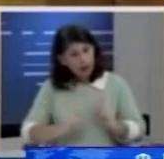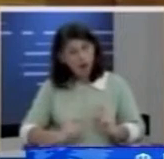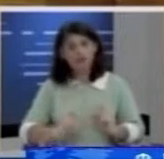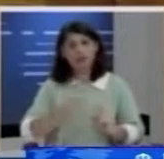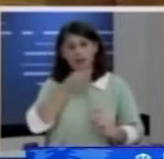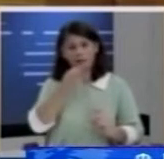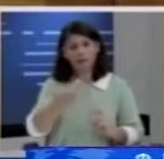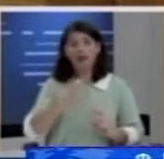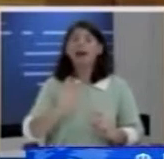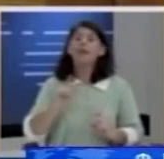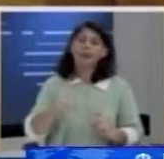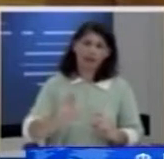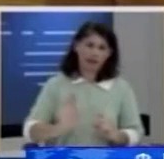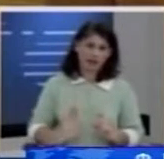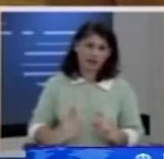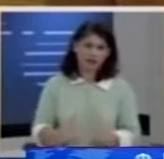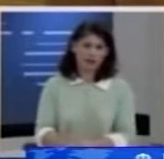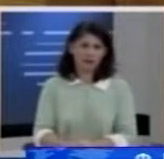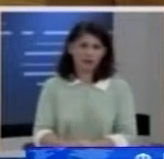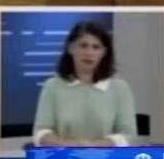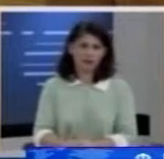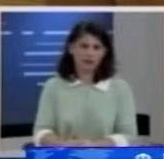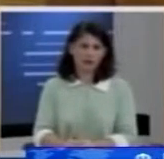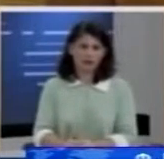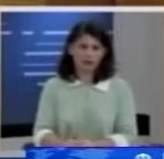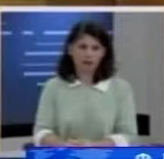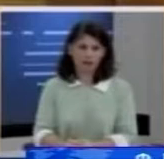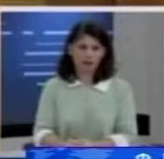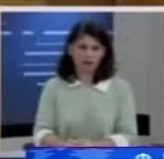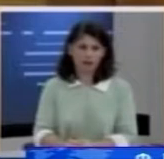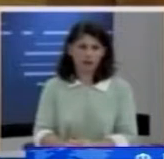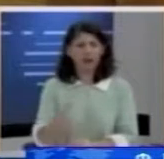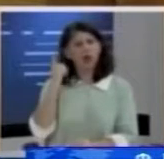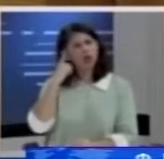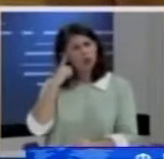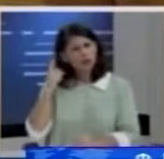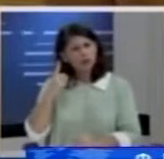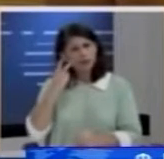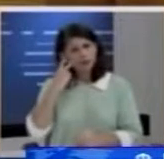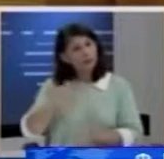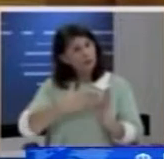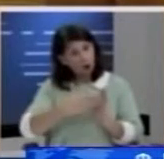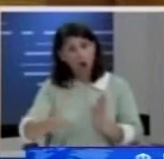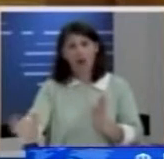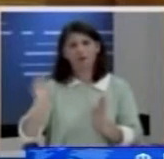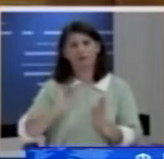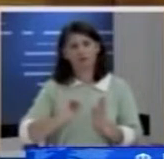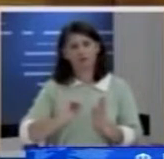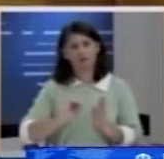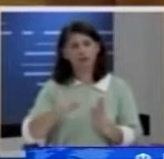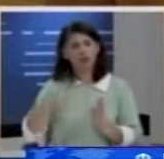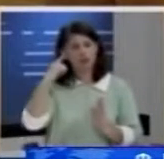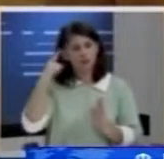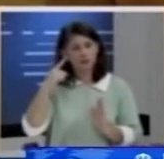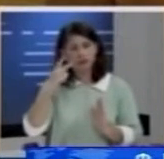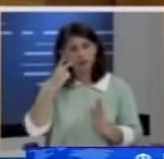να πει. Δεν είναι έτσι όμως. Ακούστε, νομίζαμε ότι είχαμε δει όλα. Και εκεί